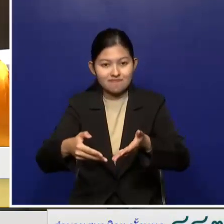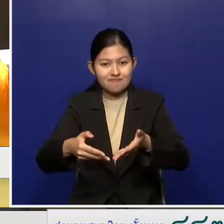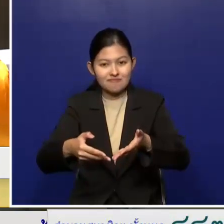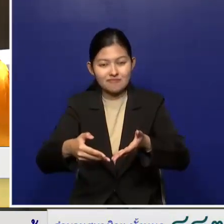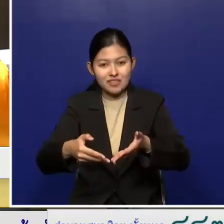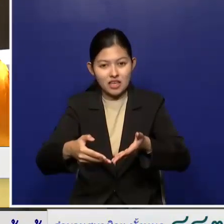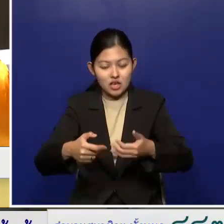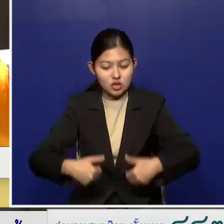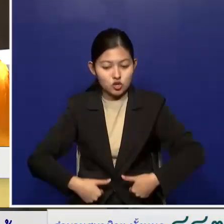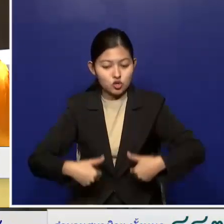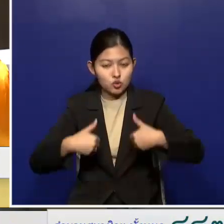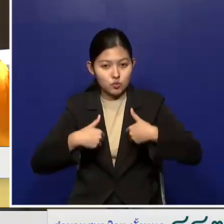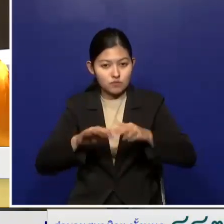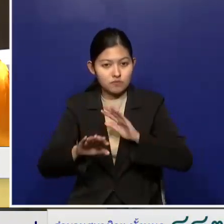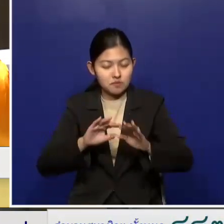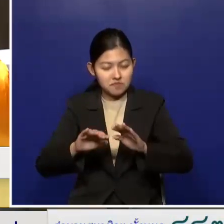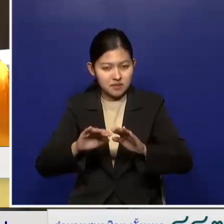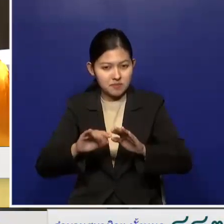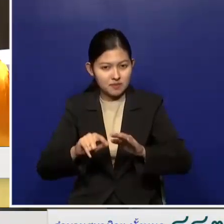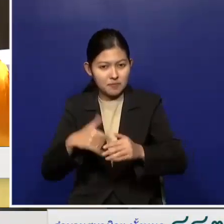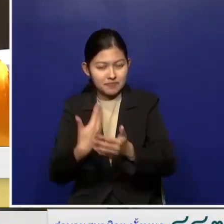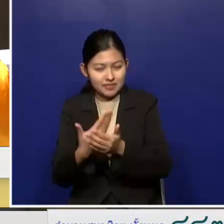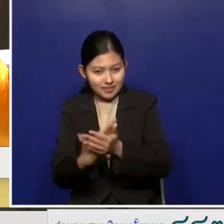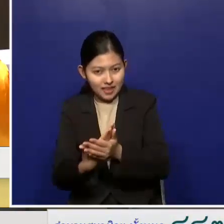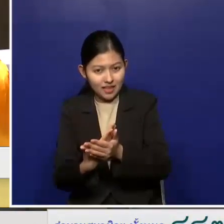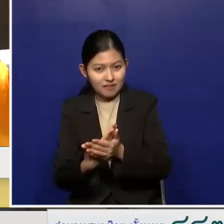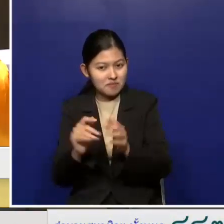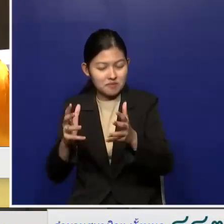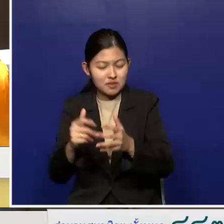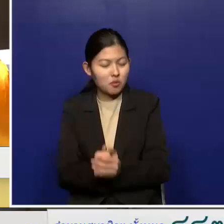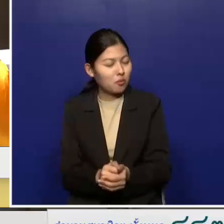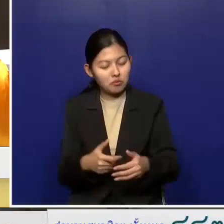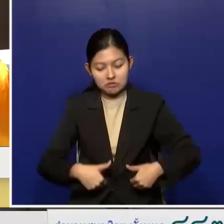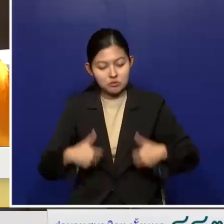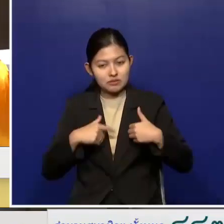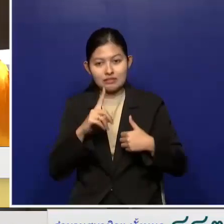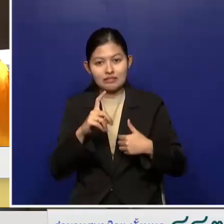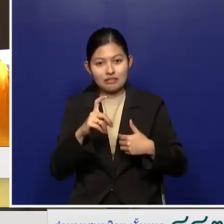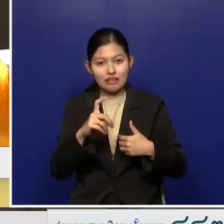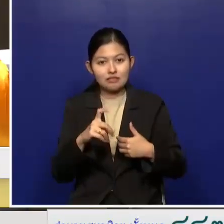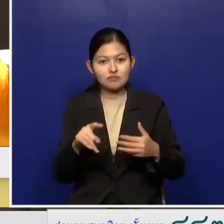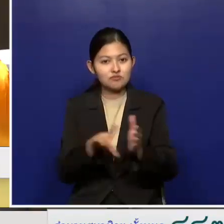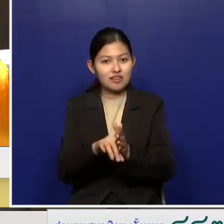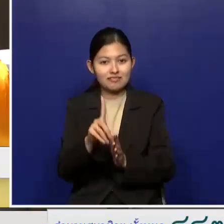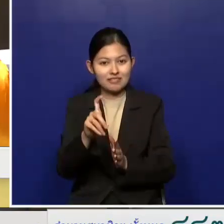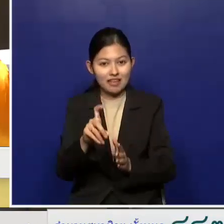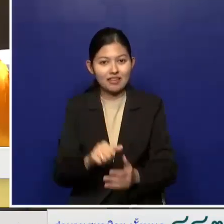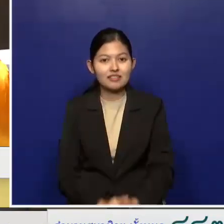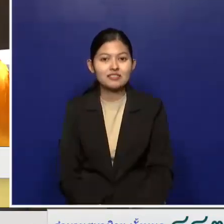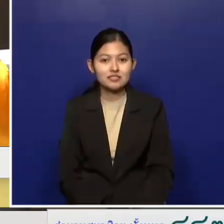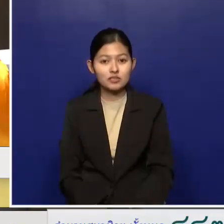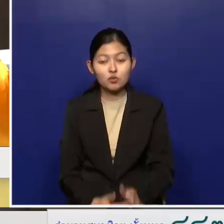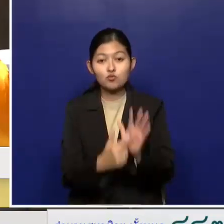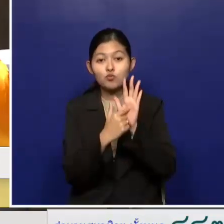ไม่มีชีวิตไม่มีเงินแล้วก็ตายแน่นอนนะคะตัวอย่างโครง